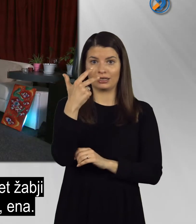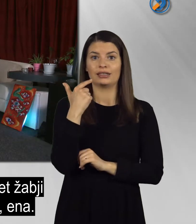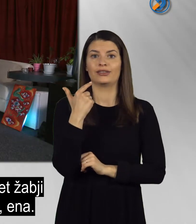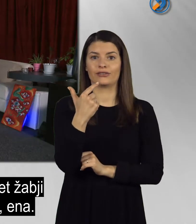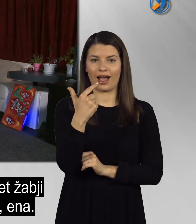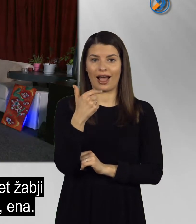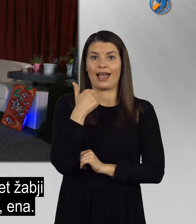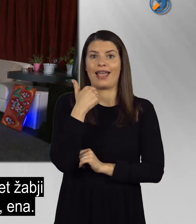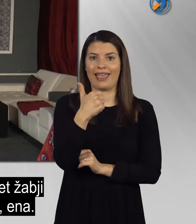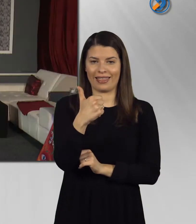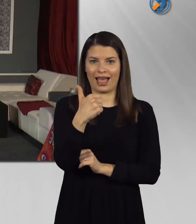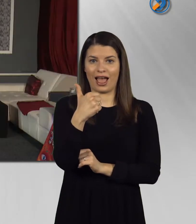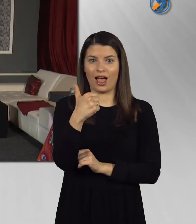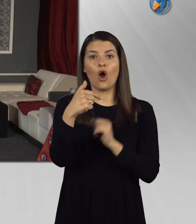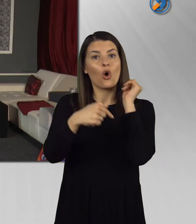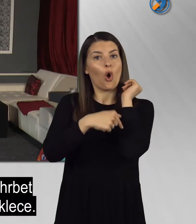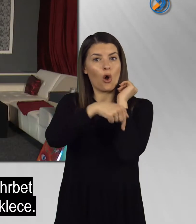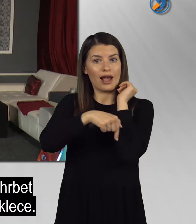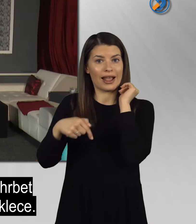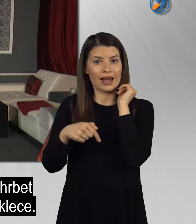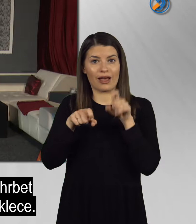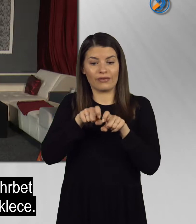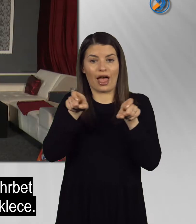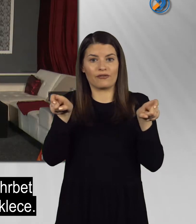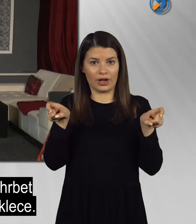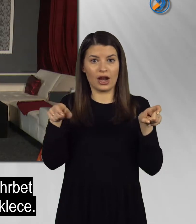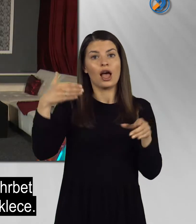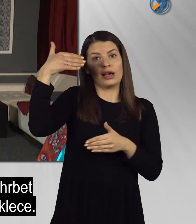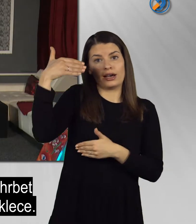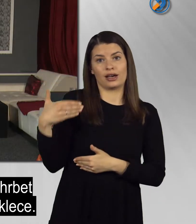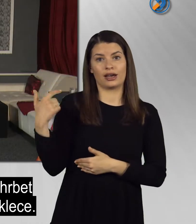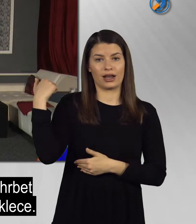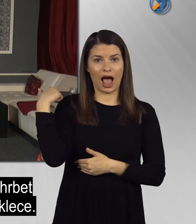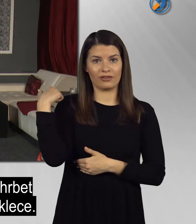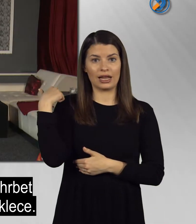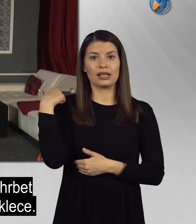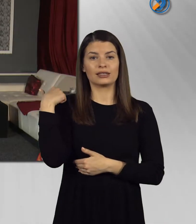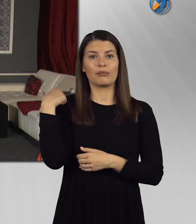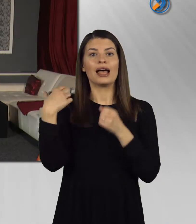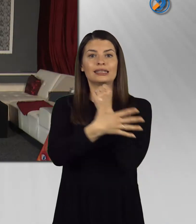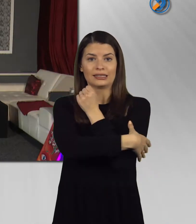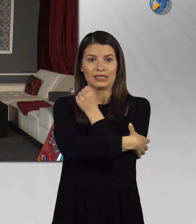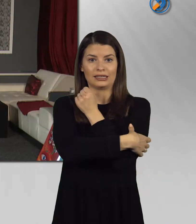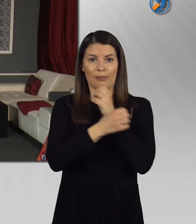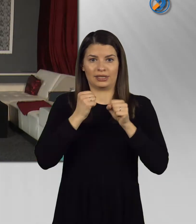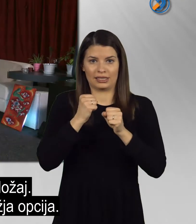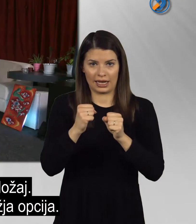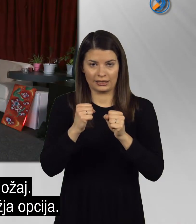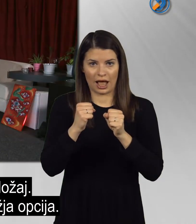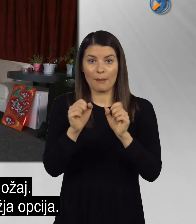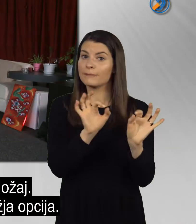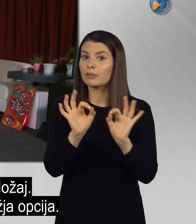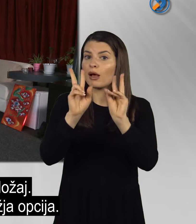2, 1. Kolena na ven, hrbet raven. Triceps klece. Postavi